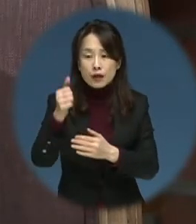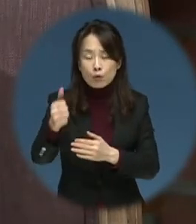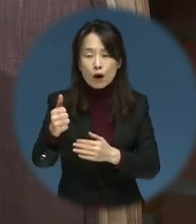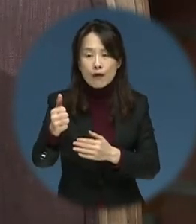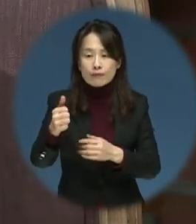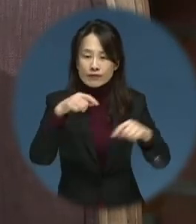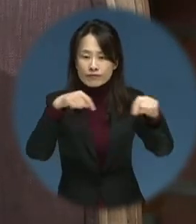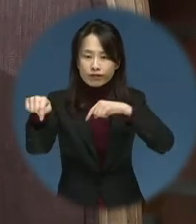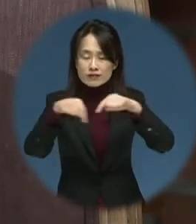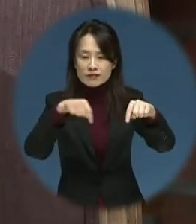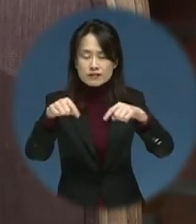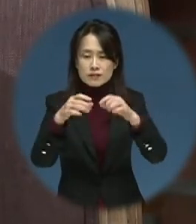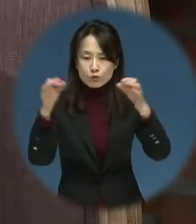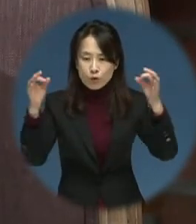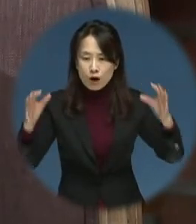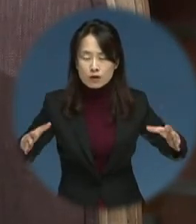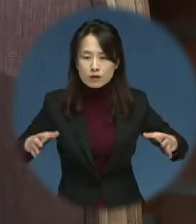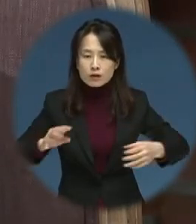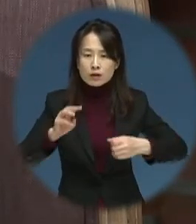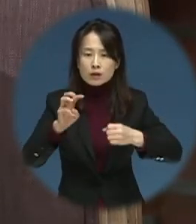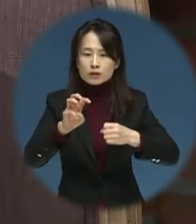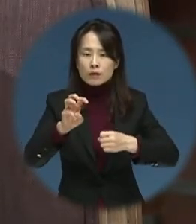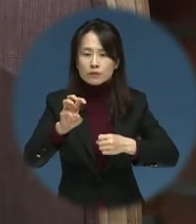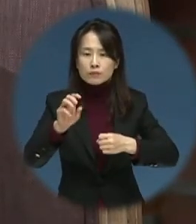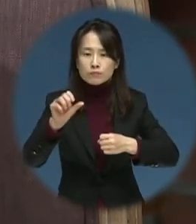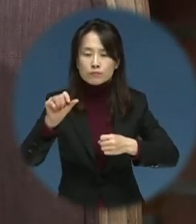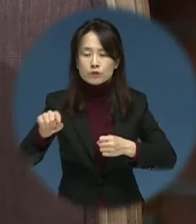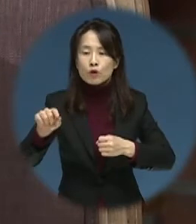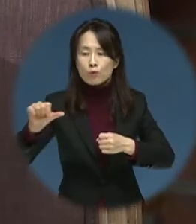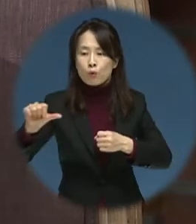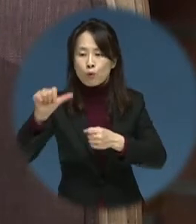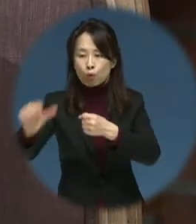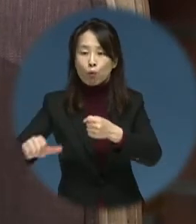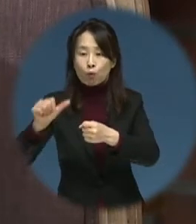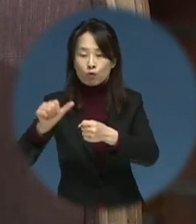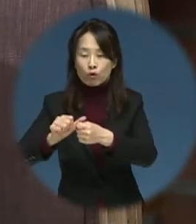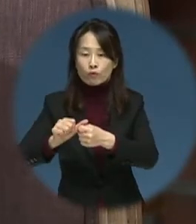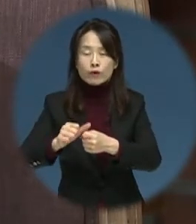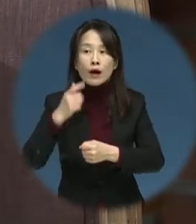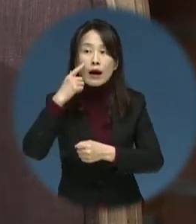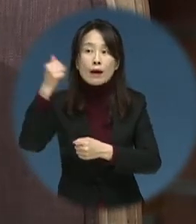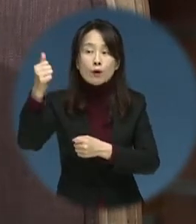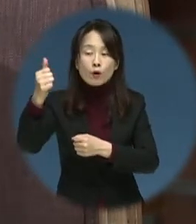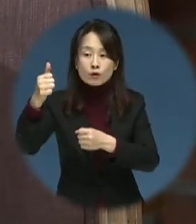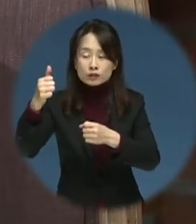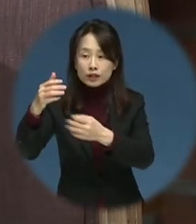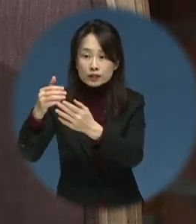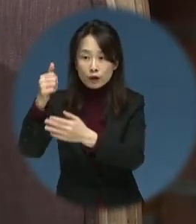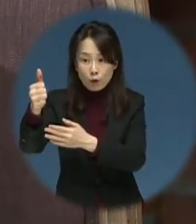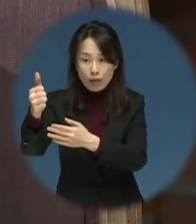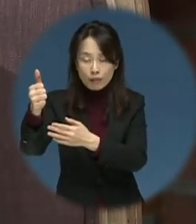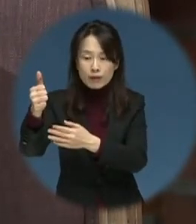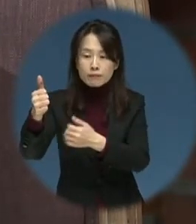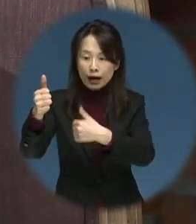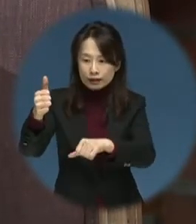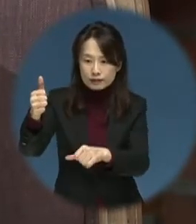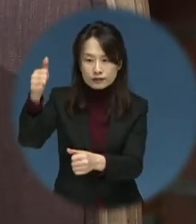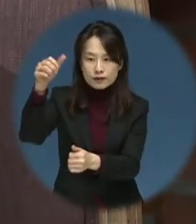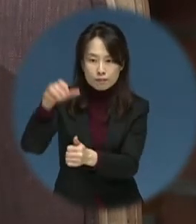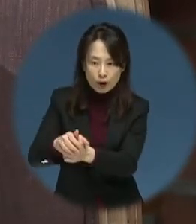뭐 30.5년 뭐 이렇게 얘기를 합니다. 예, 예. 왜냐하면 아버지가 내무장관 하면요. 아들이 내무장관